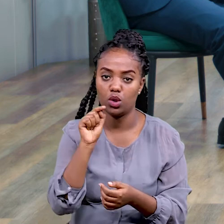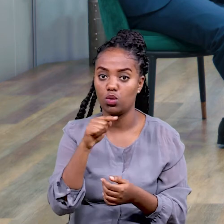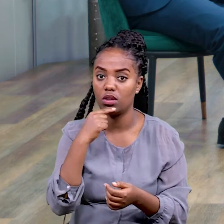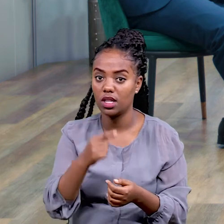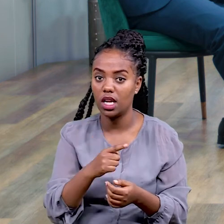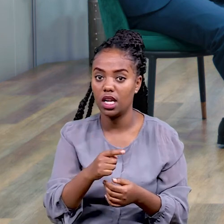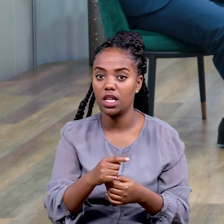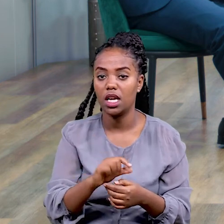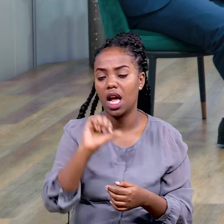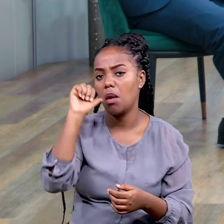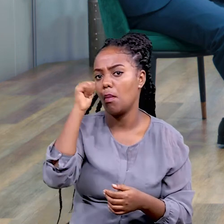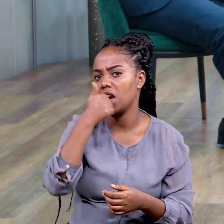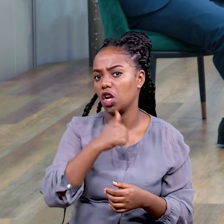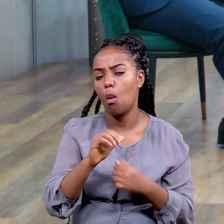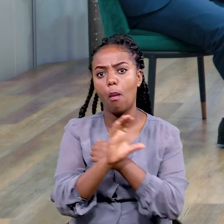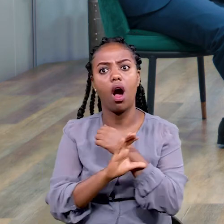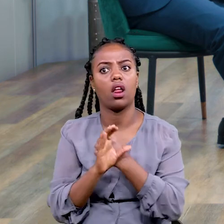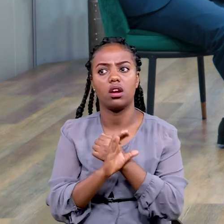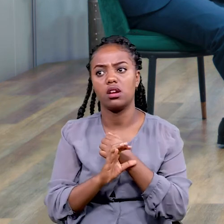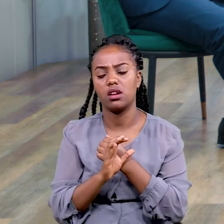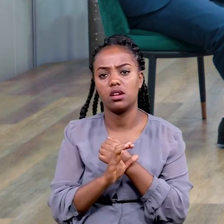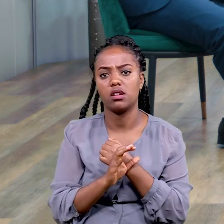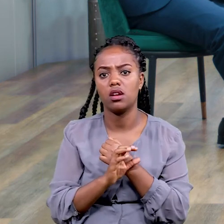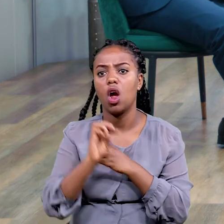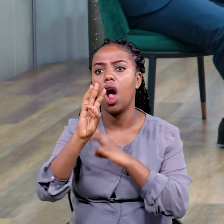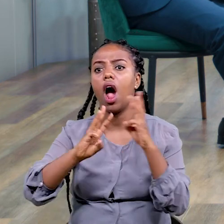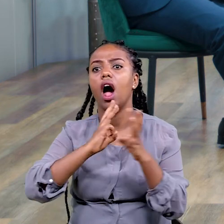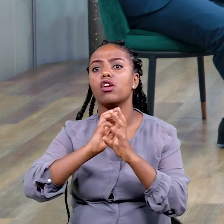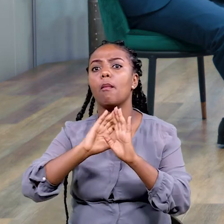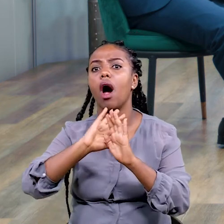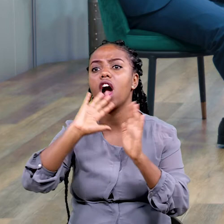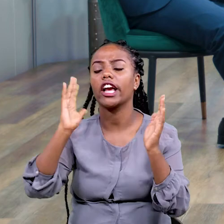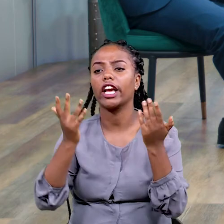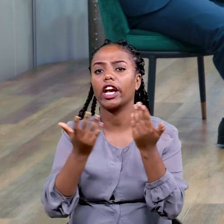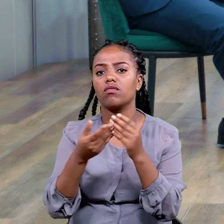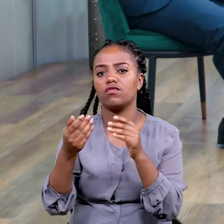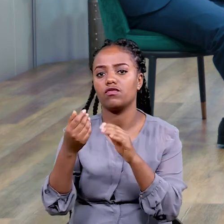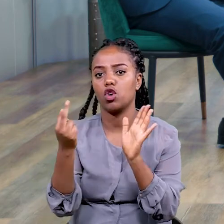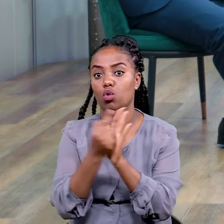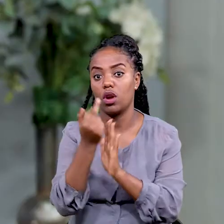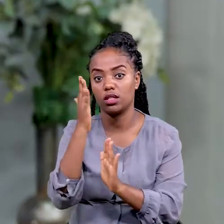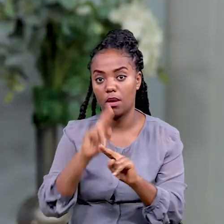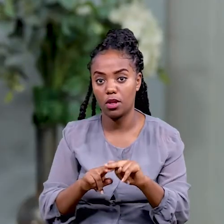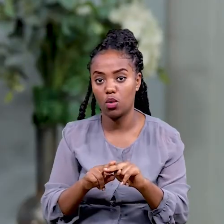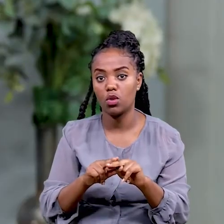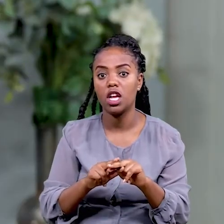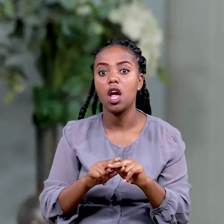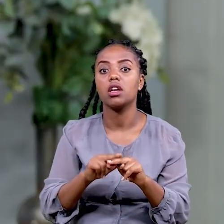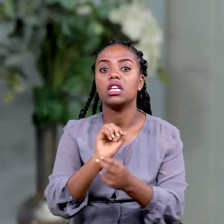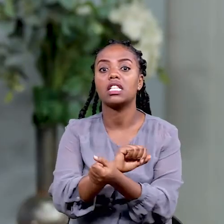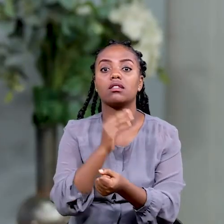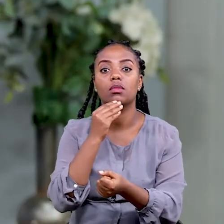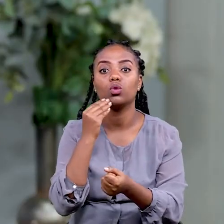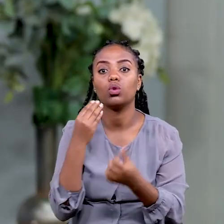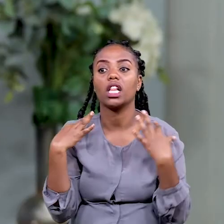ስል የትኛውም አገር ዓለም አቀፍ ድንጋጌዎቹን የሚያስቀምጡት የማረሚያ ቤቱን የጤና